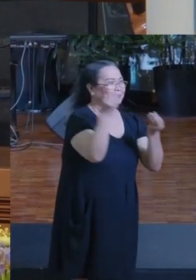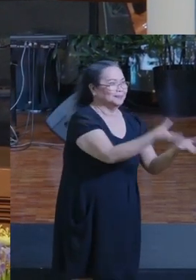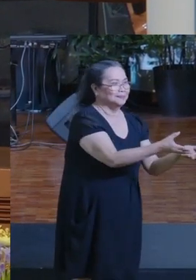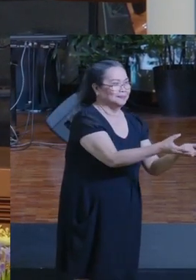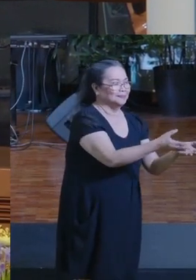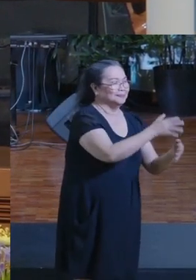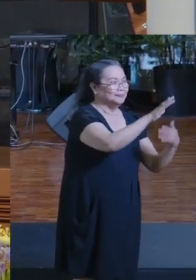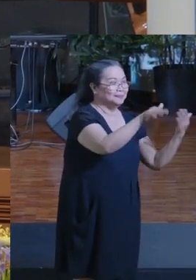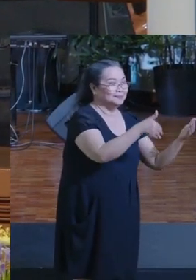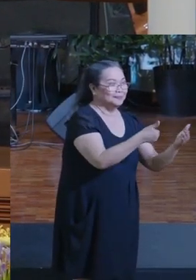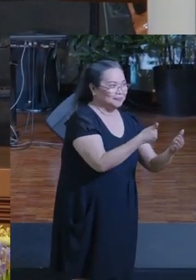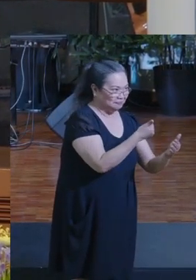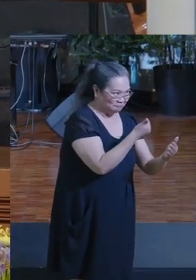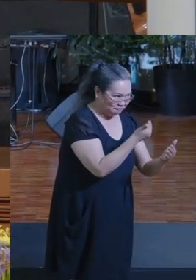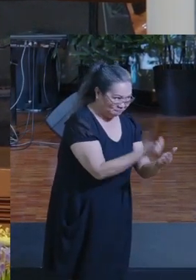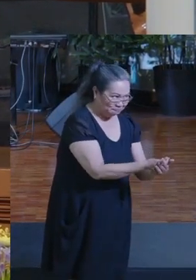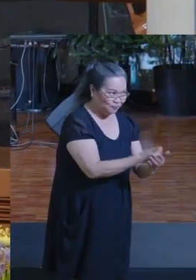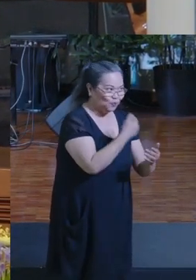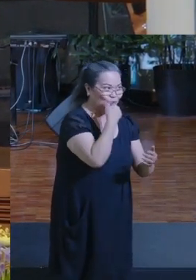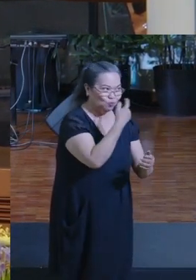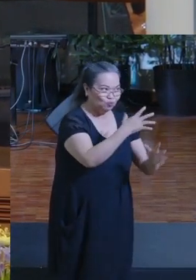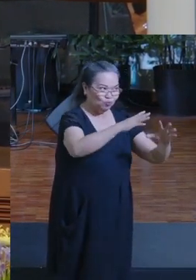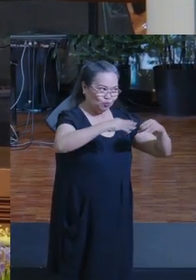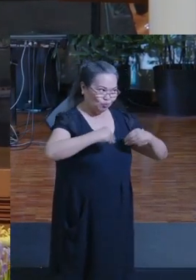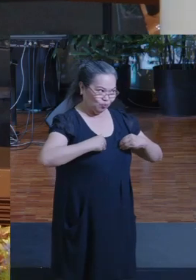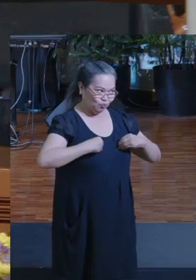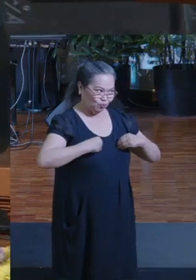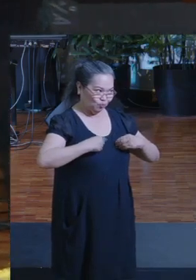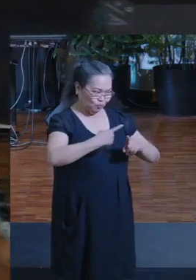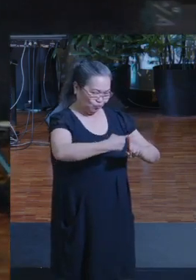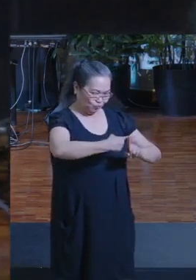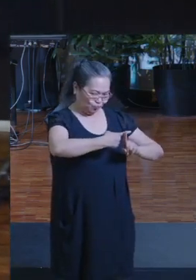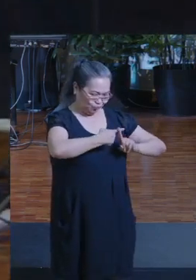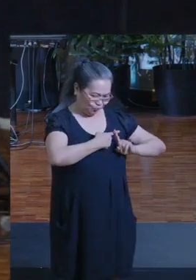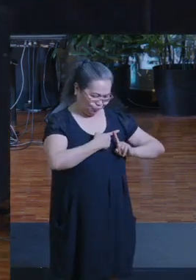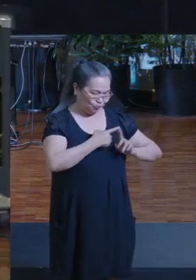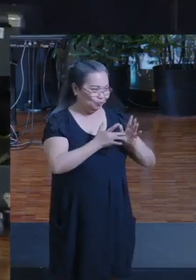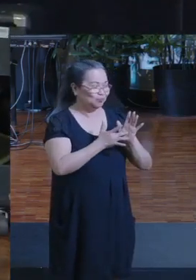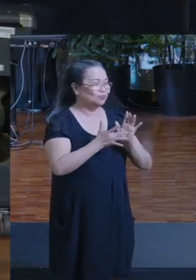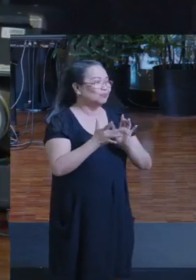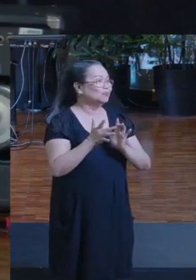At sa lahat ng tatanggap kay Jesus, lumuwag ulit